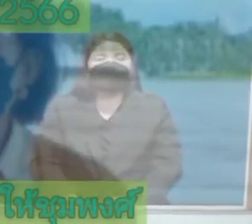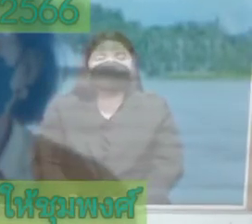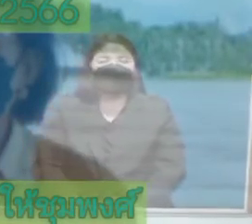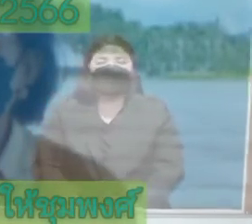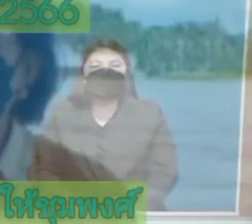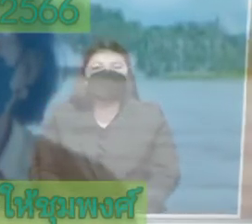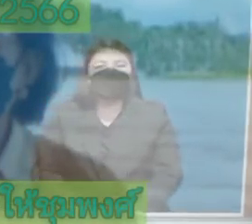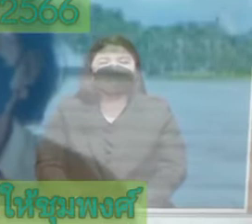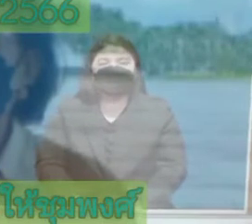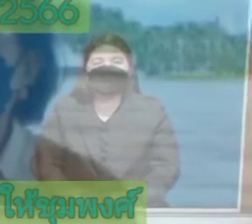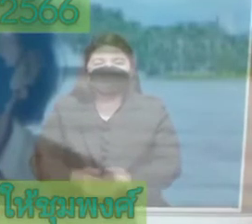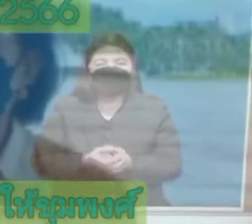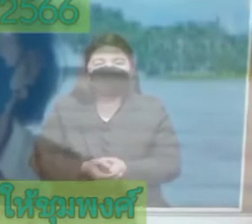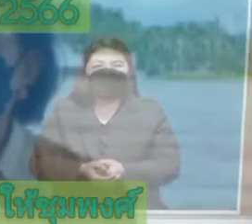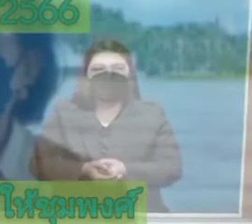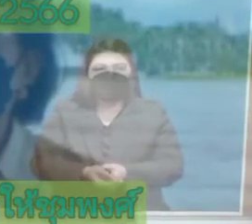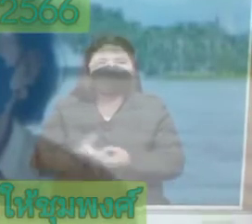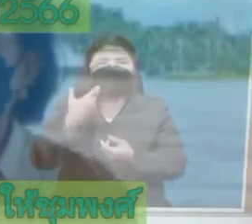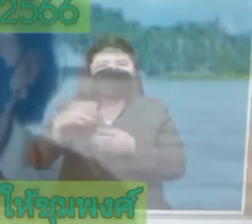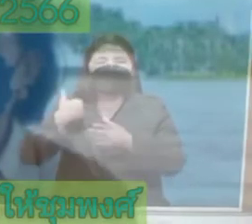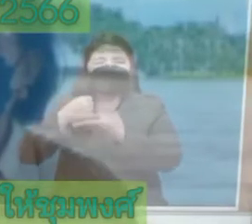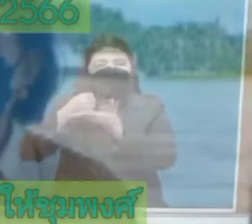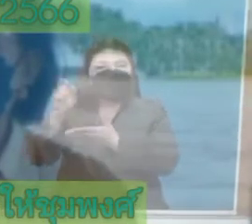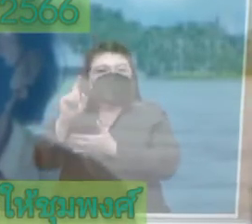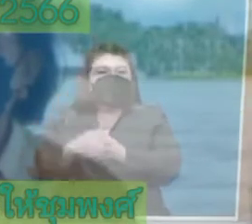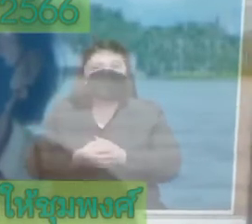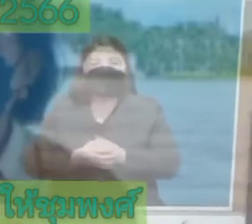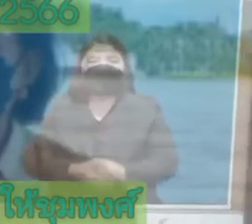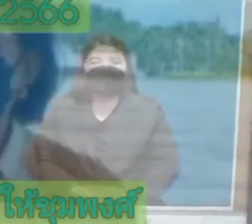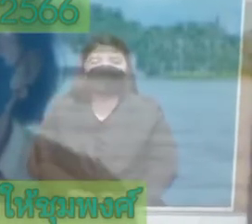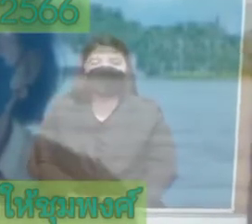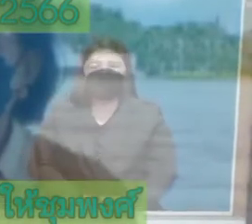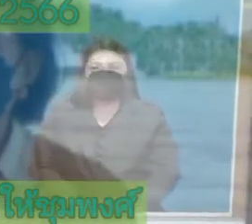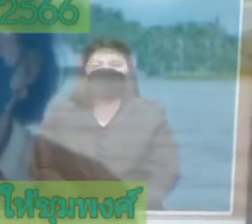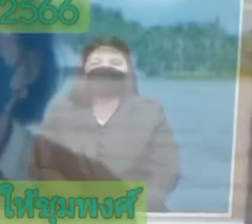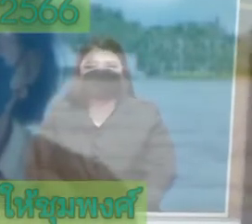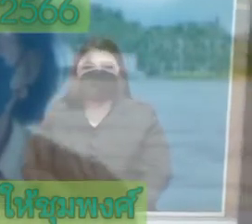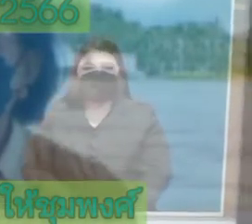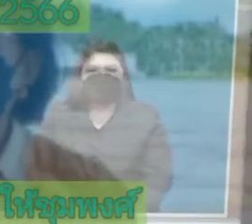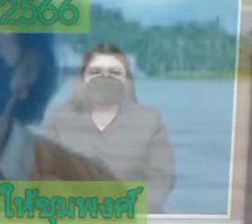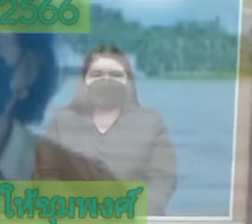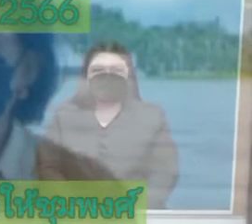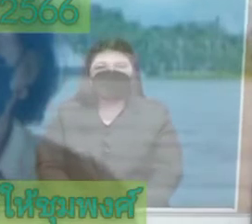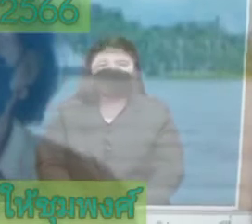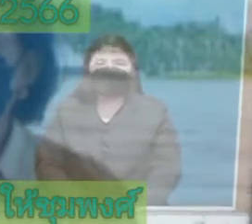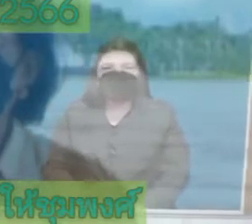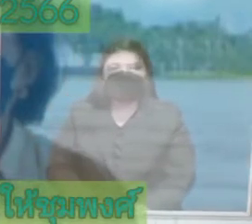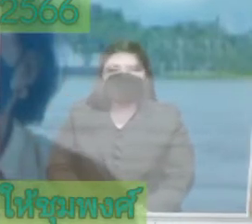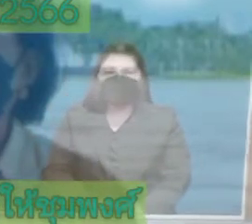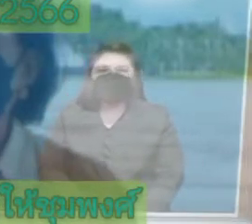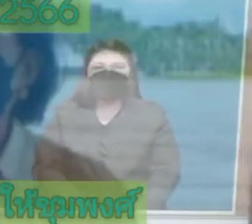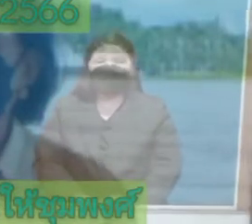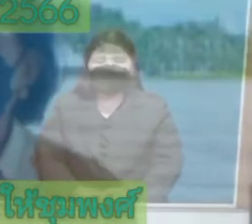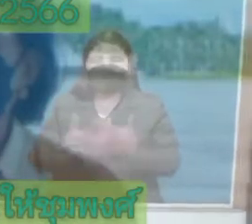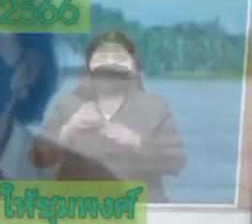หรือผลงานวิจัยพัฒนาในประเทศซึ่งเกี่ยวพันเป็นเรื่องของวิสาหกิจชุมชนในทุกภาคธุรกิจในเรื่องของอาห